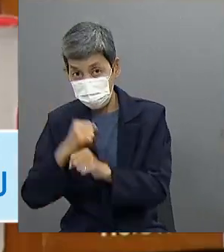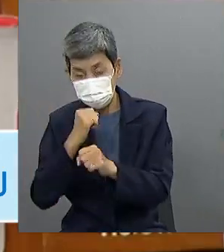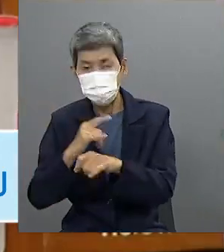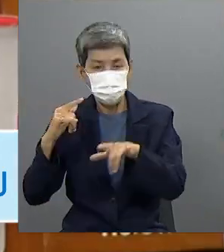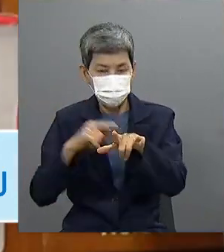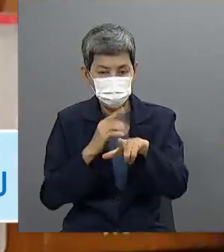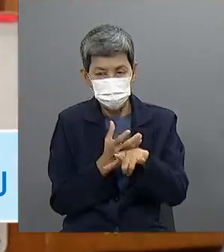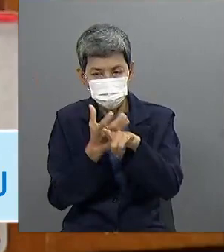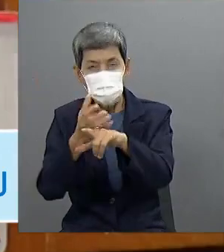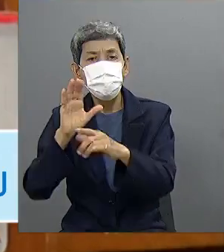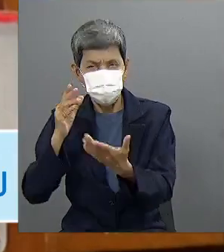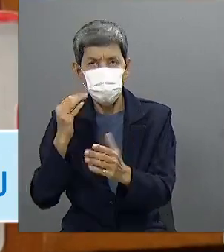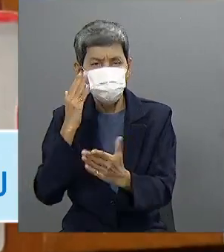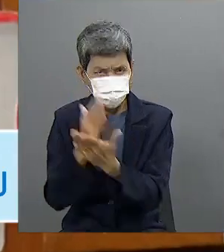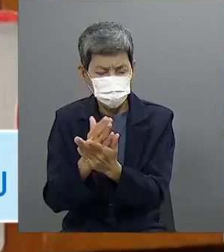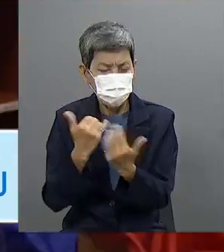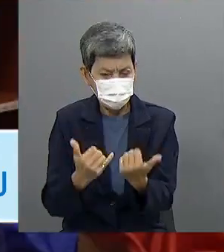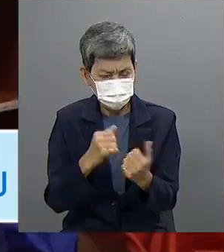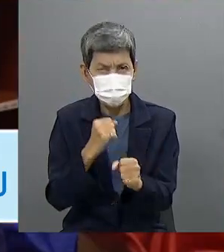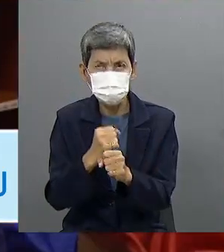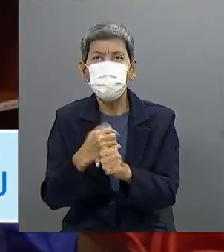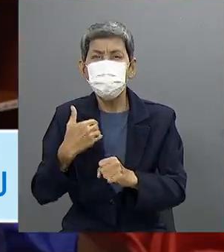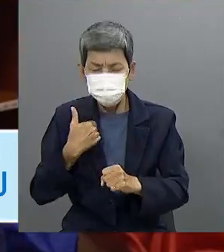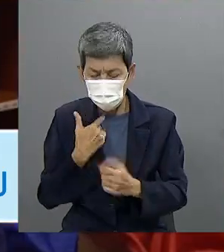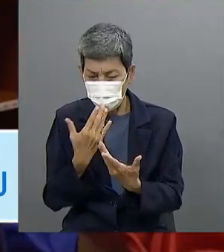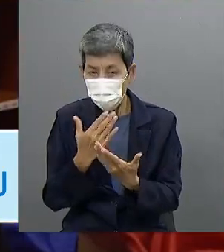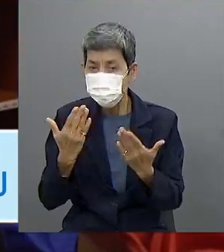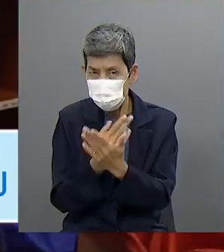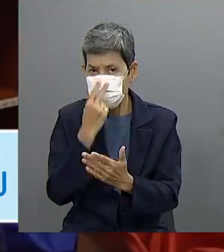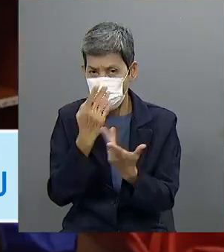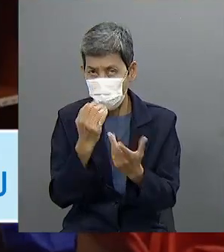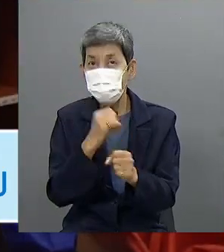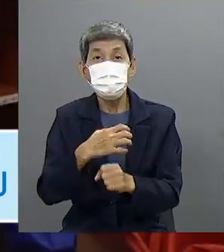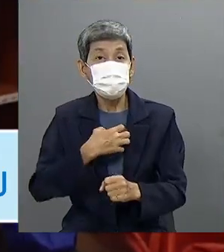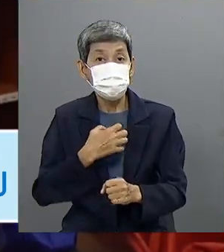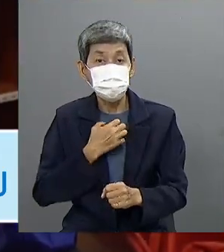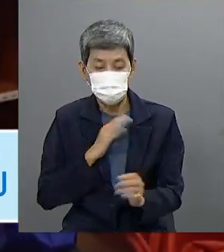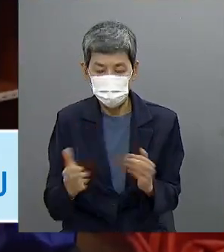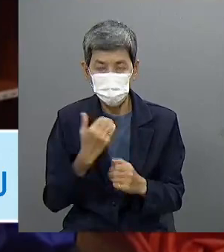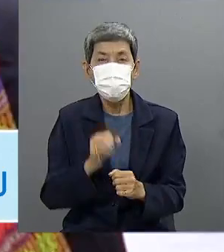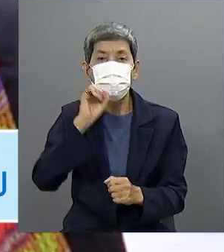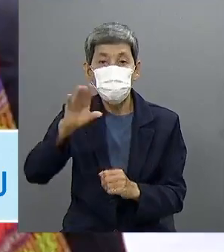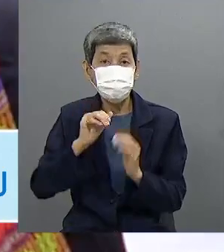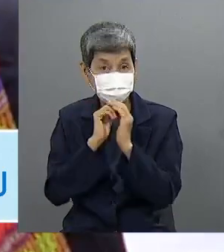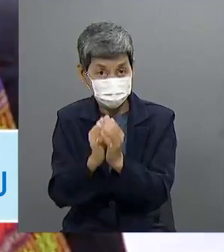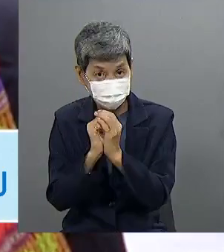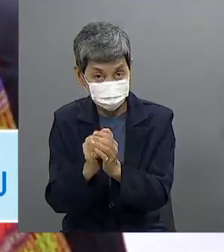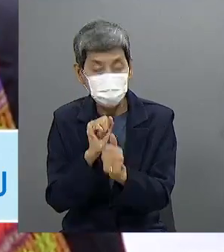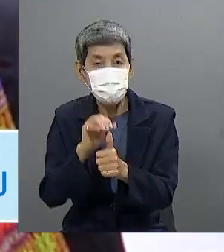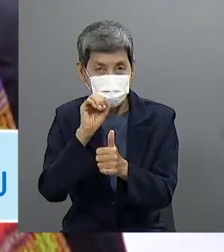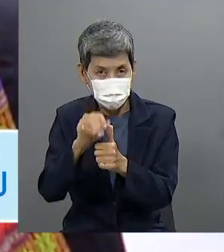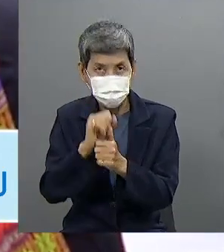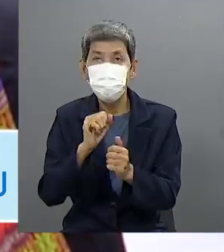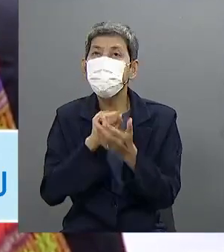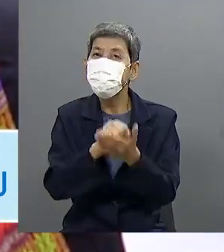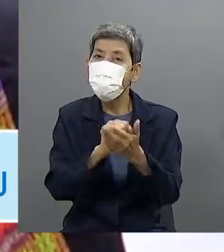แต่วันนี้เป็นต้นไปจนกว่าจะมีประกาศเปลี่ยนแปลงหากต้องการส่งสิ่งของไปปลายทางดังกล่าวแนะนำ2บริการที่ยังคงส่ง